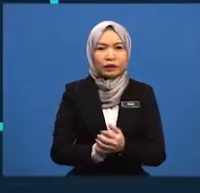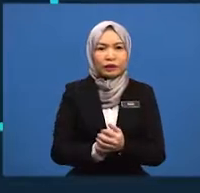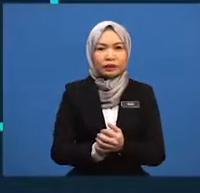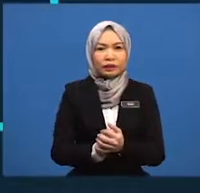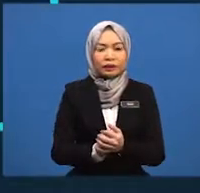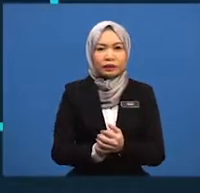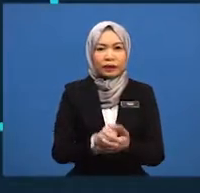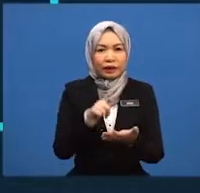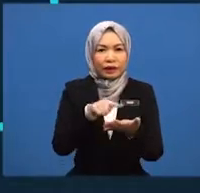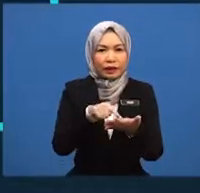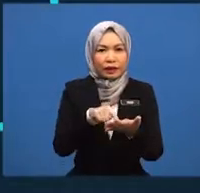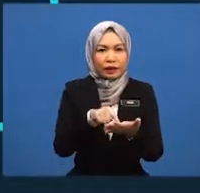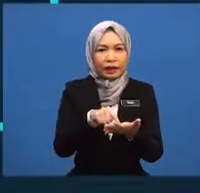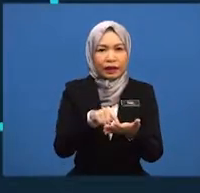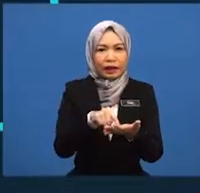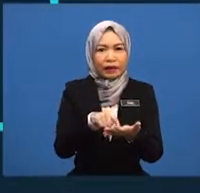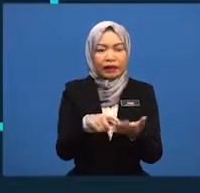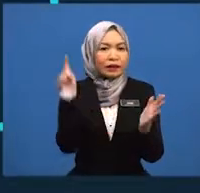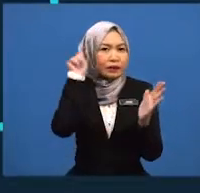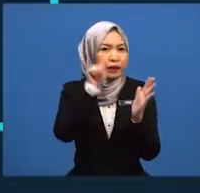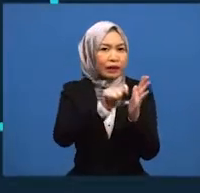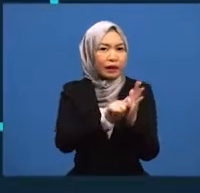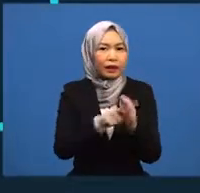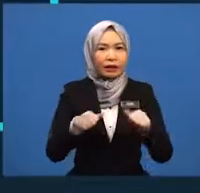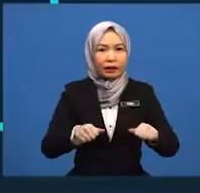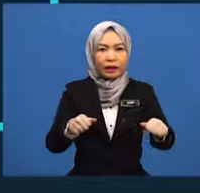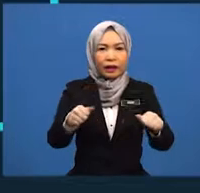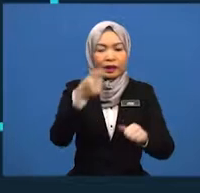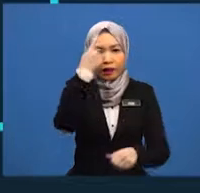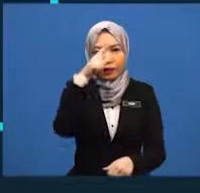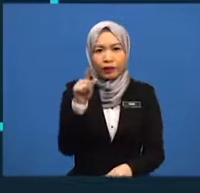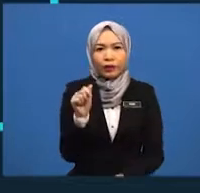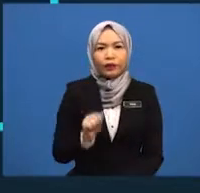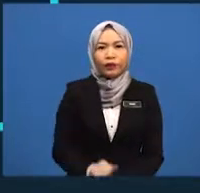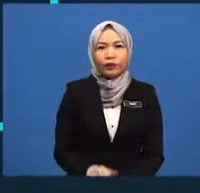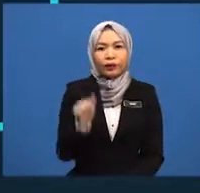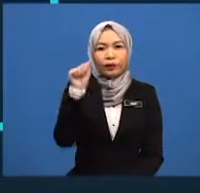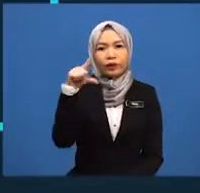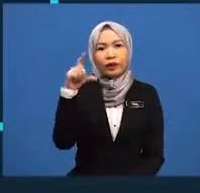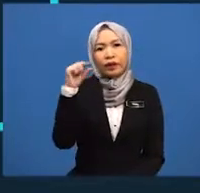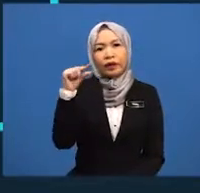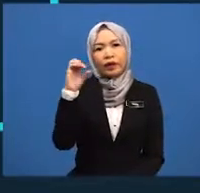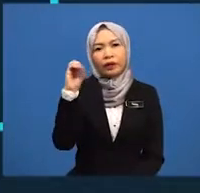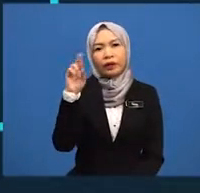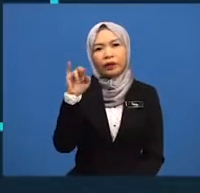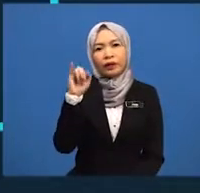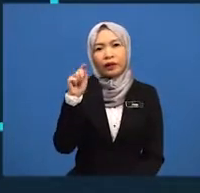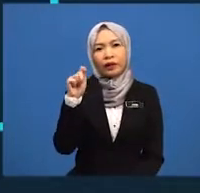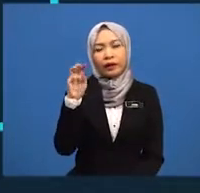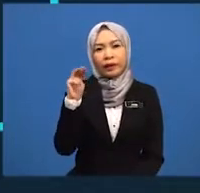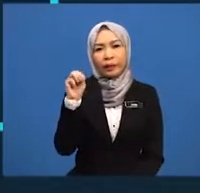Ini adalah carta alir bagi algoritma yang menentukan nombor terbesar